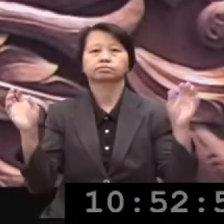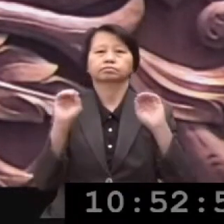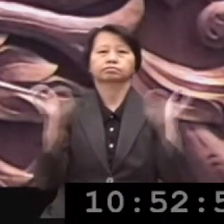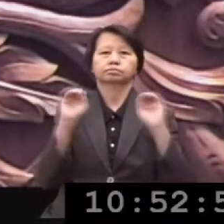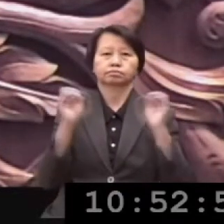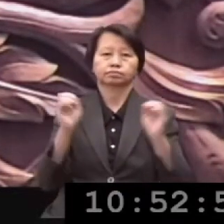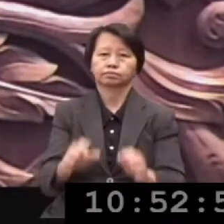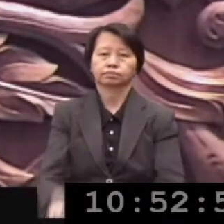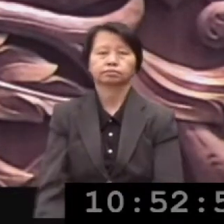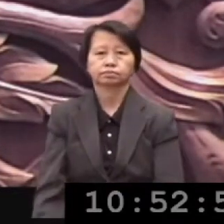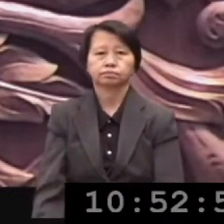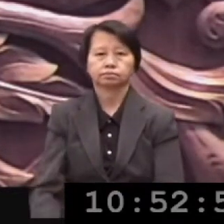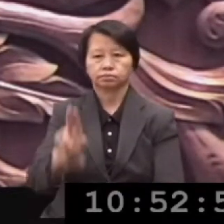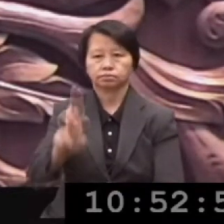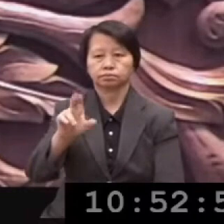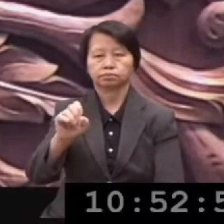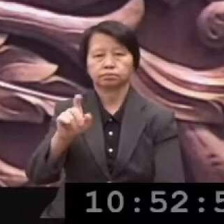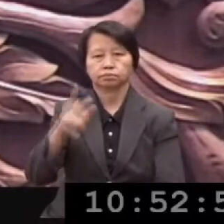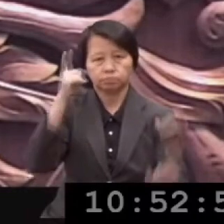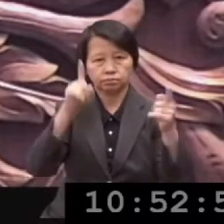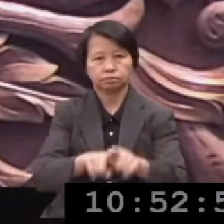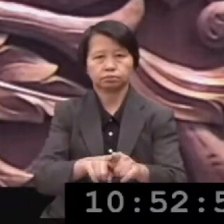lebih sholat sujud